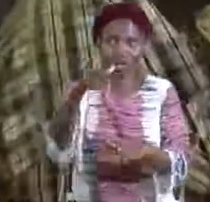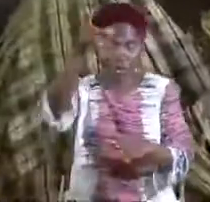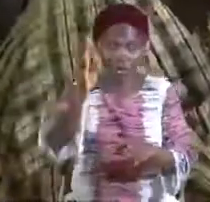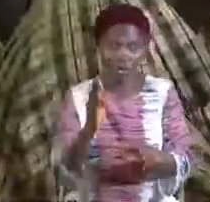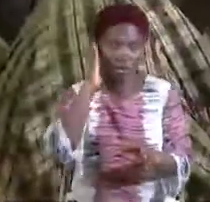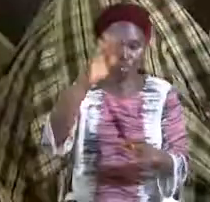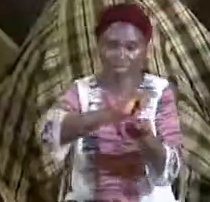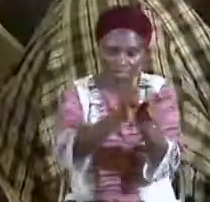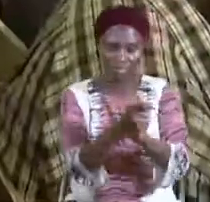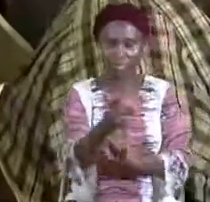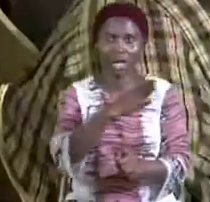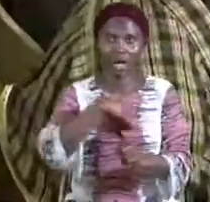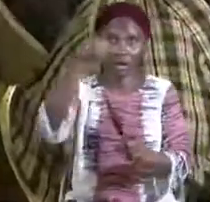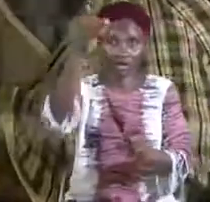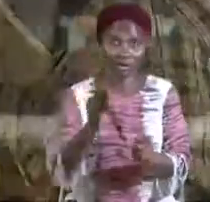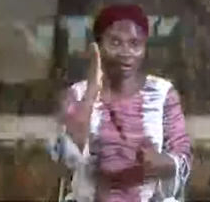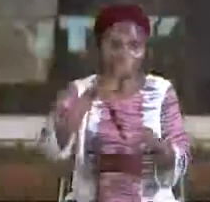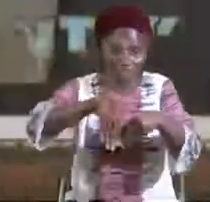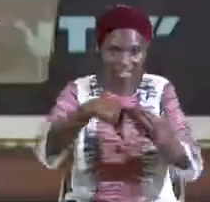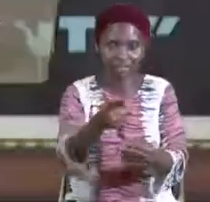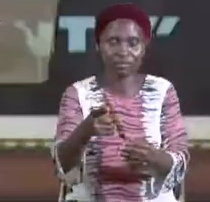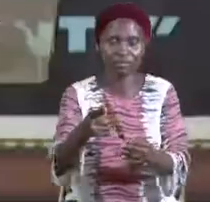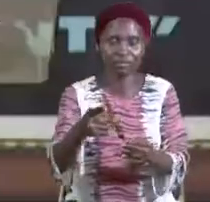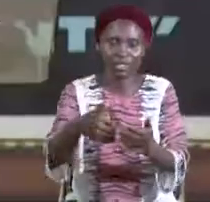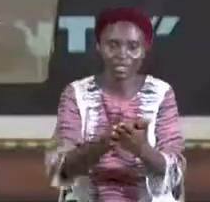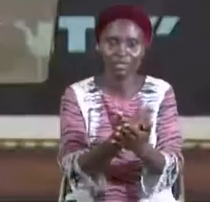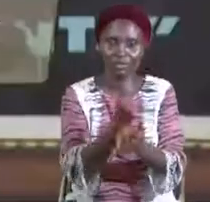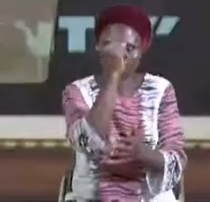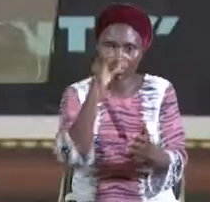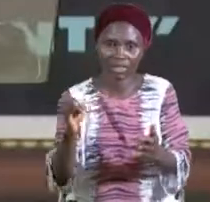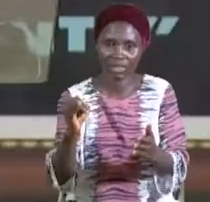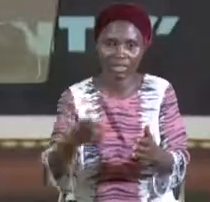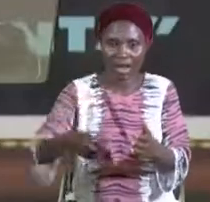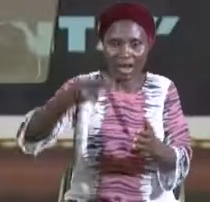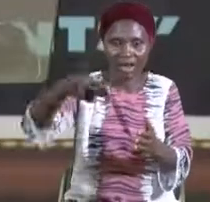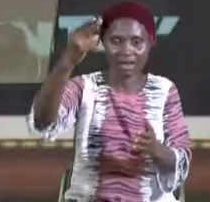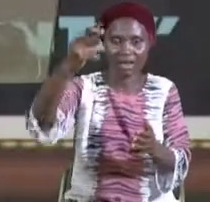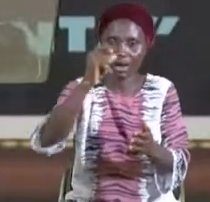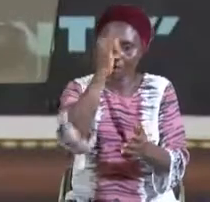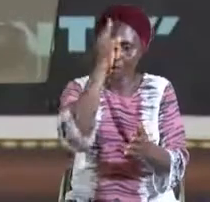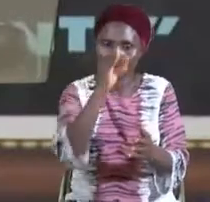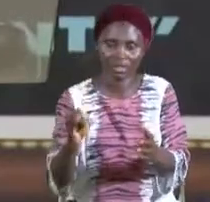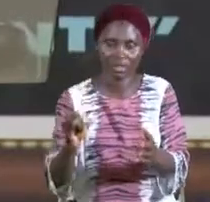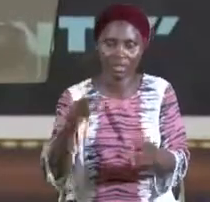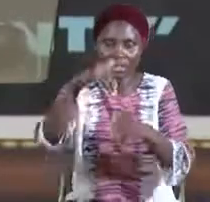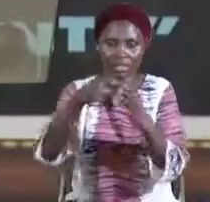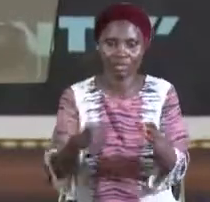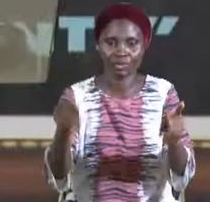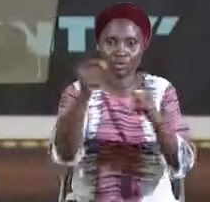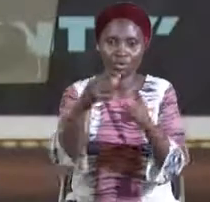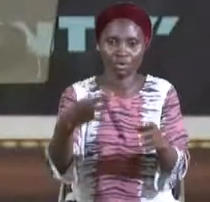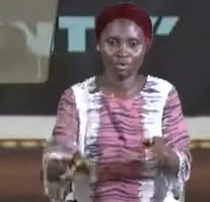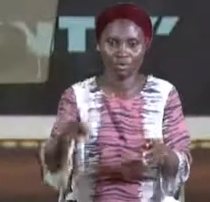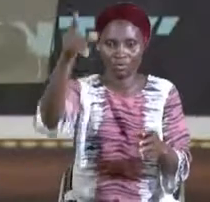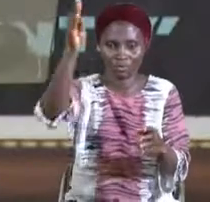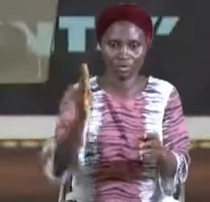transformer. Et Dieu te donnera une nouvelle compréhension plus élevée de la parole de